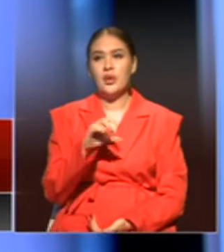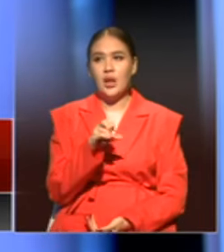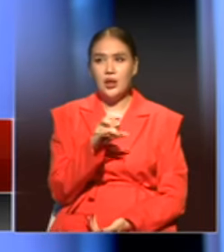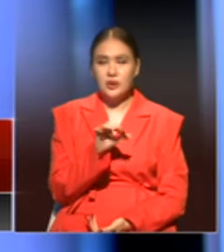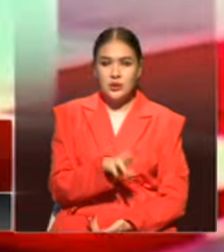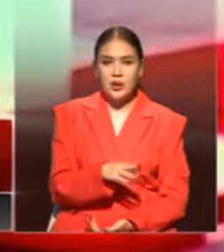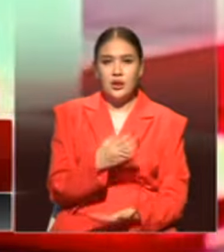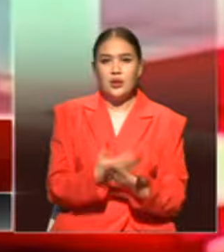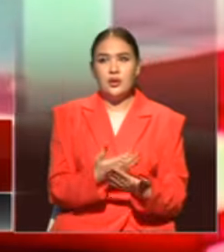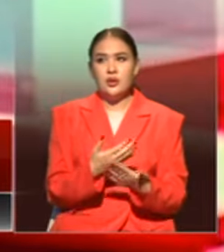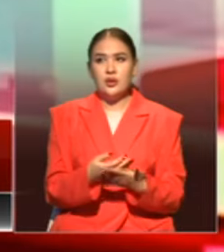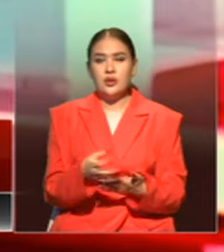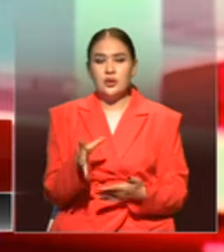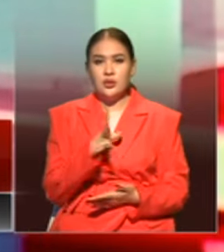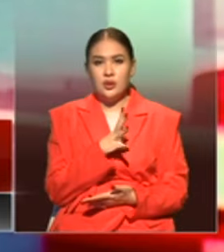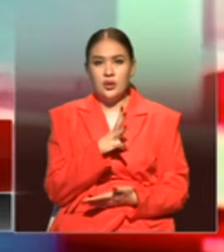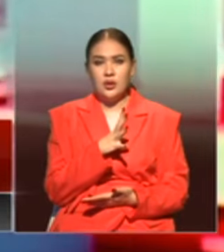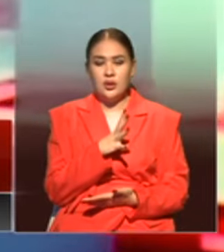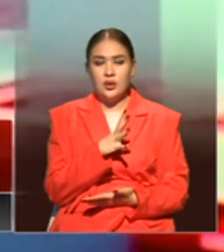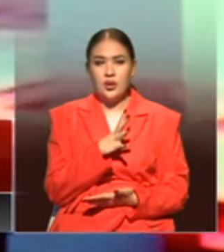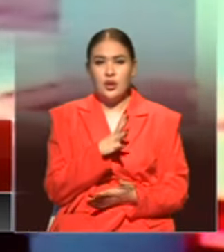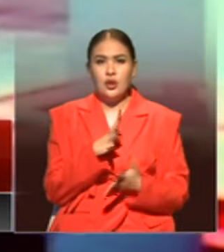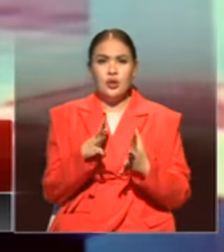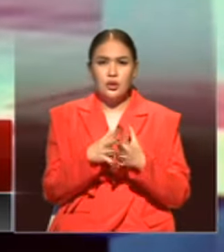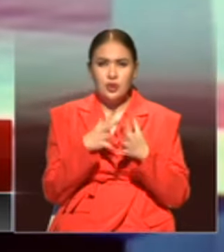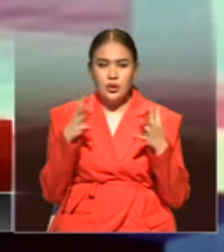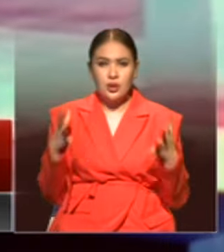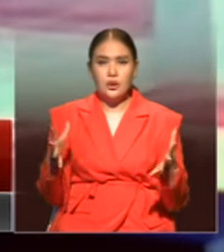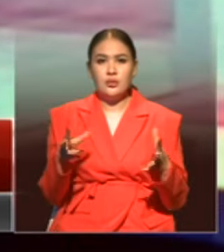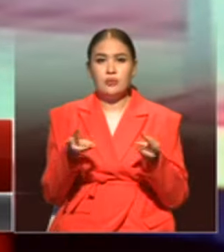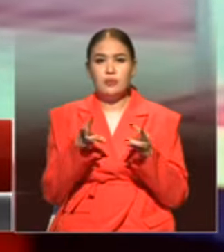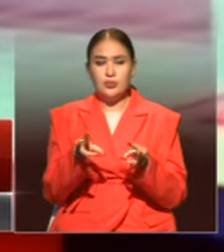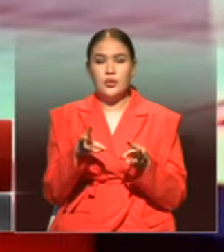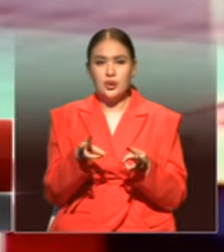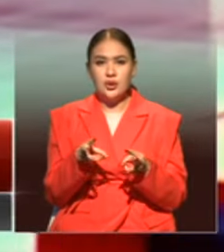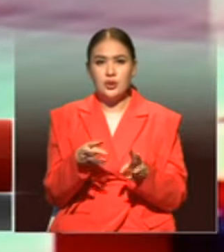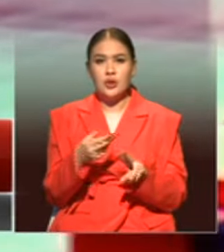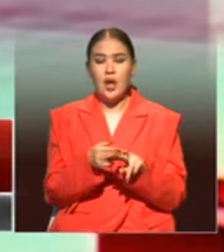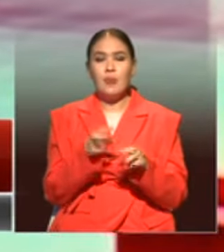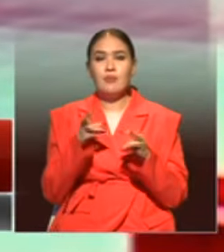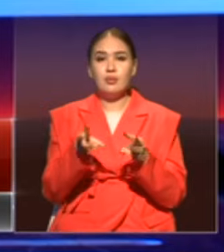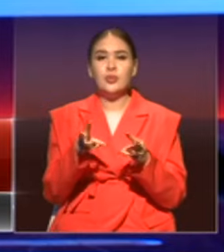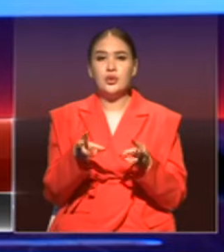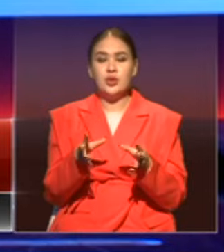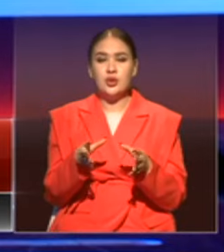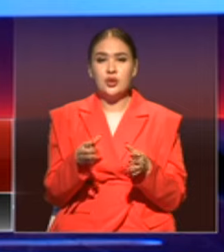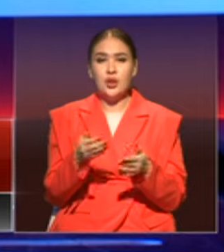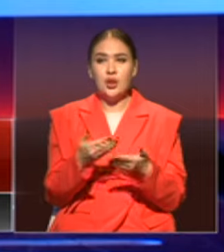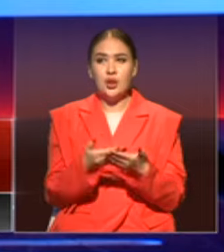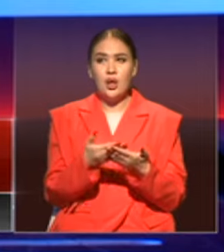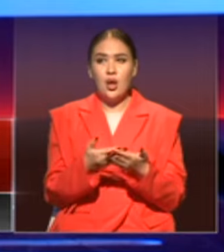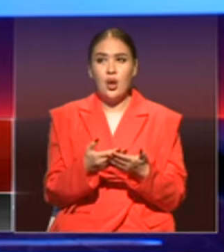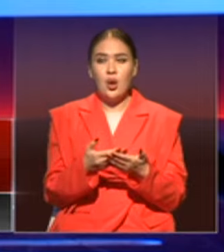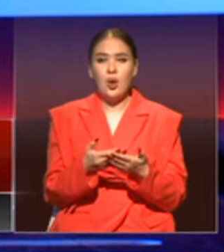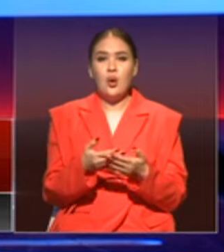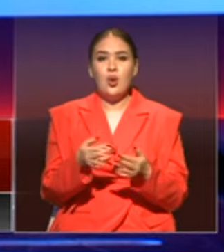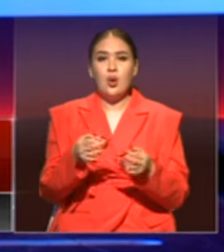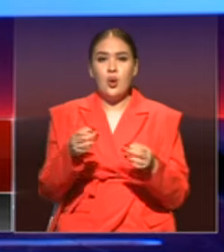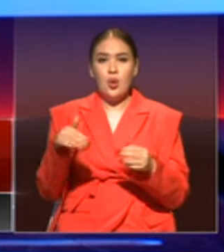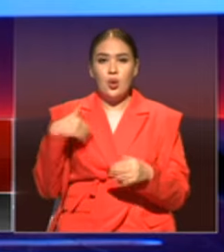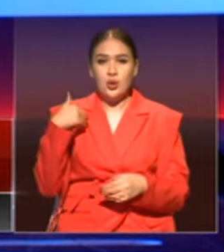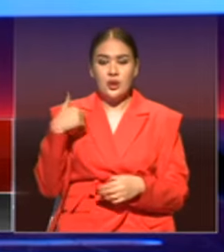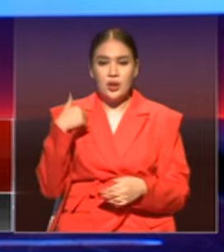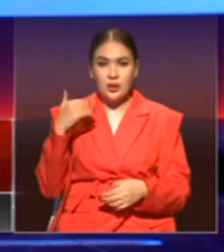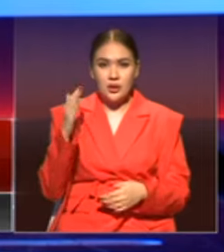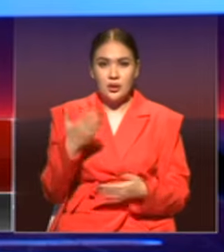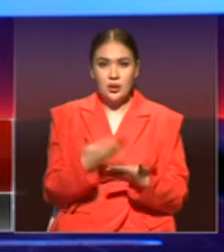Шведтер кәдімгі сүзгісі бар, үлкен нелер орнатқан, пештер орнатқан. Ол пештерден қолданылған отын ғой енді, жаңағы қалдық